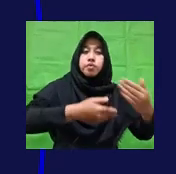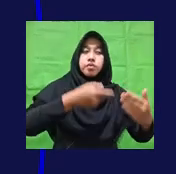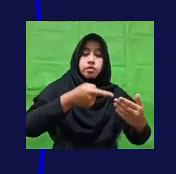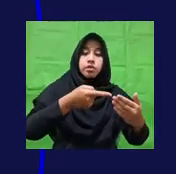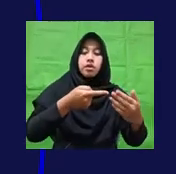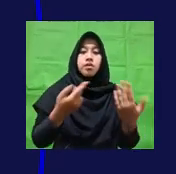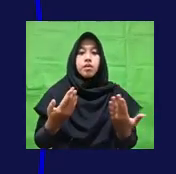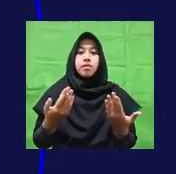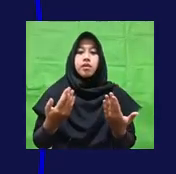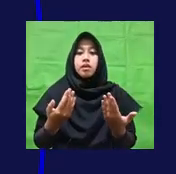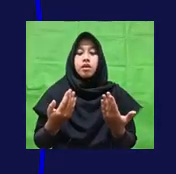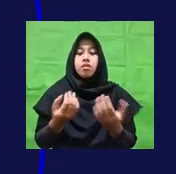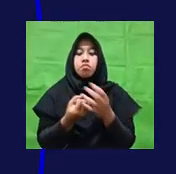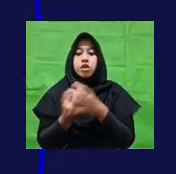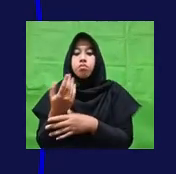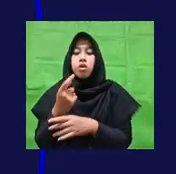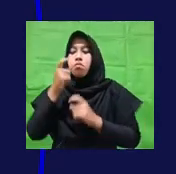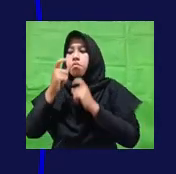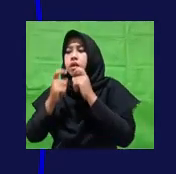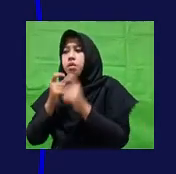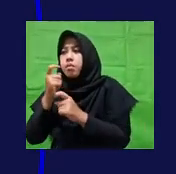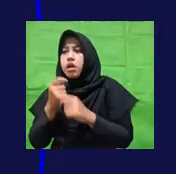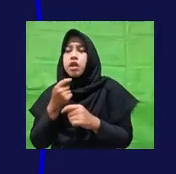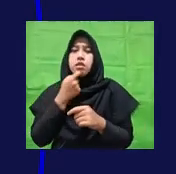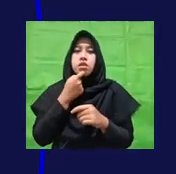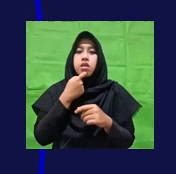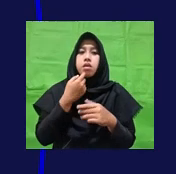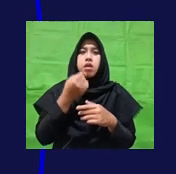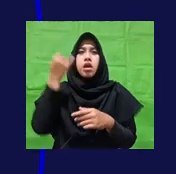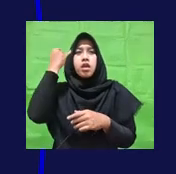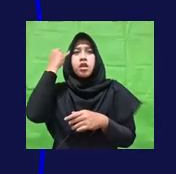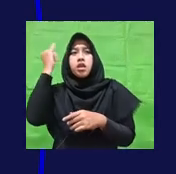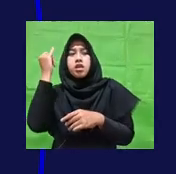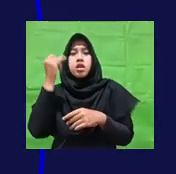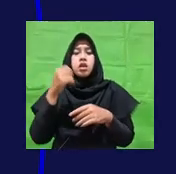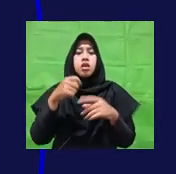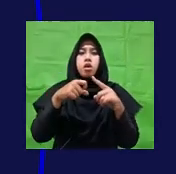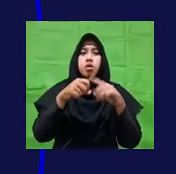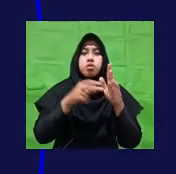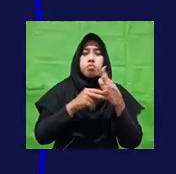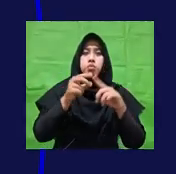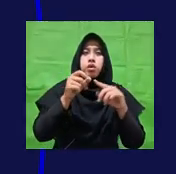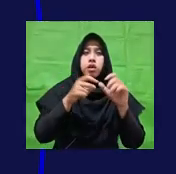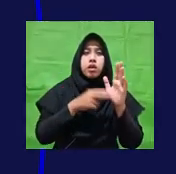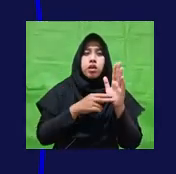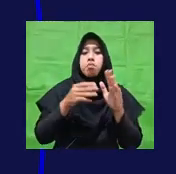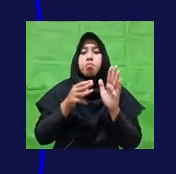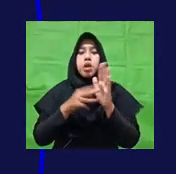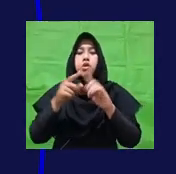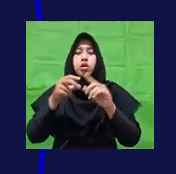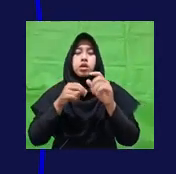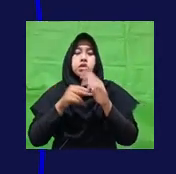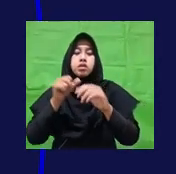menimbulkan pertanyaan kita perihal gagasan kosmopolitanisme, internasionalisme, dan juga apa itu konteks lokal.